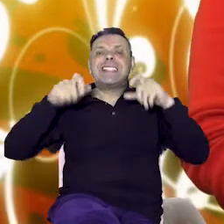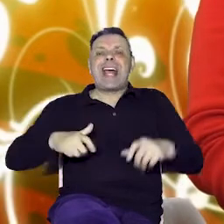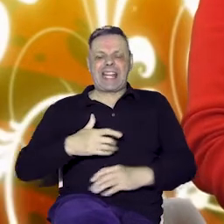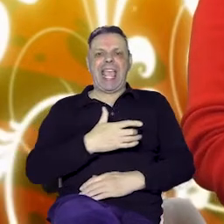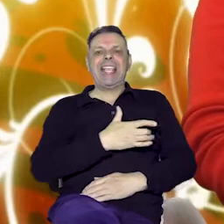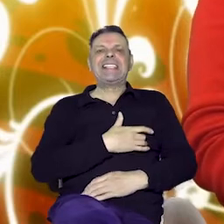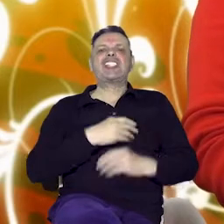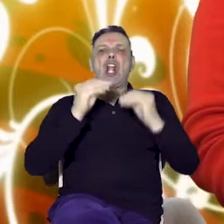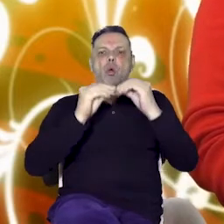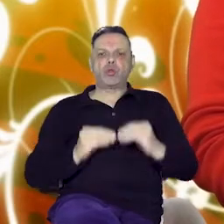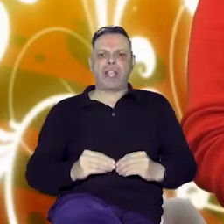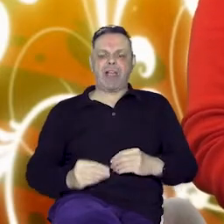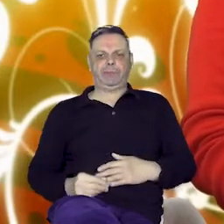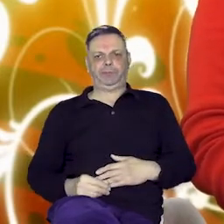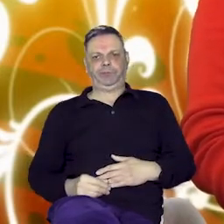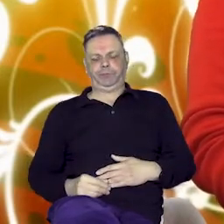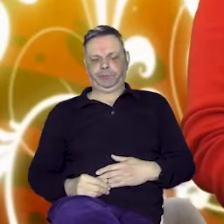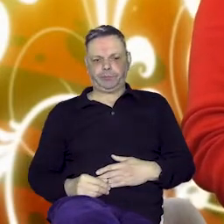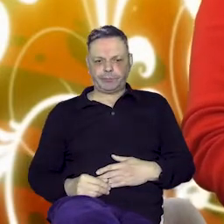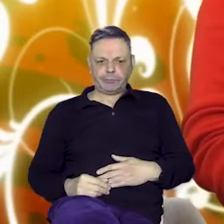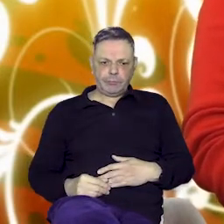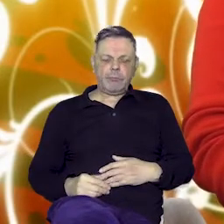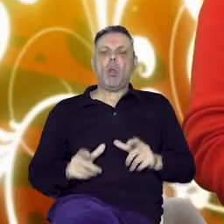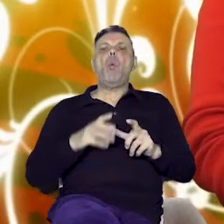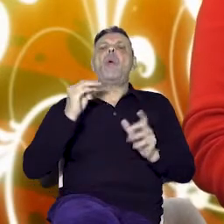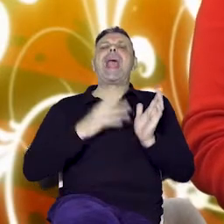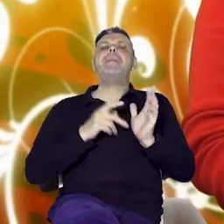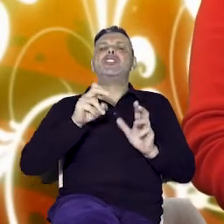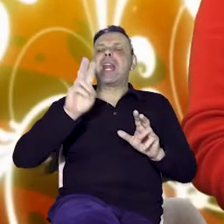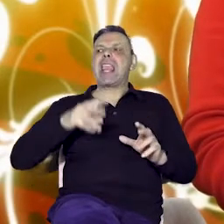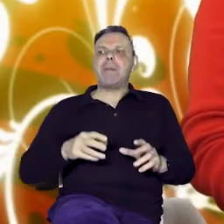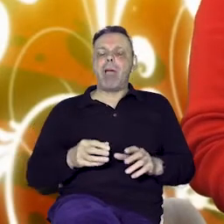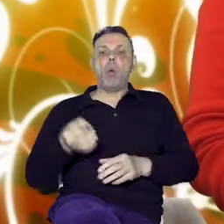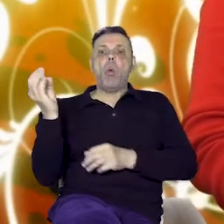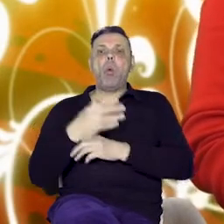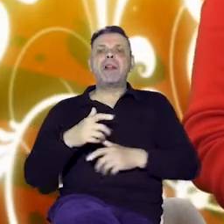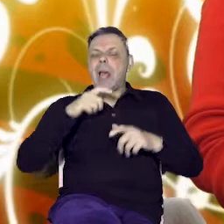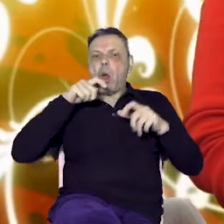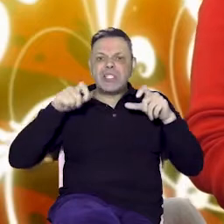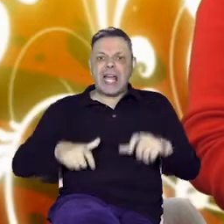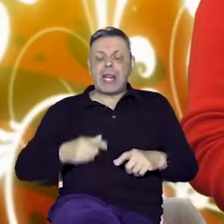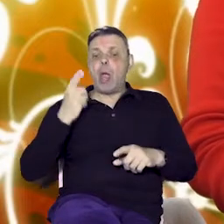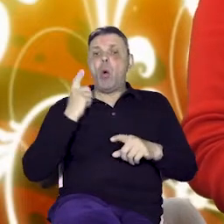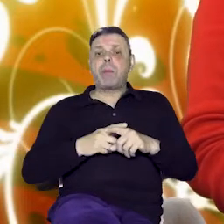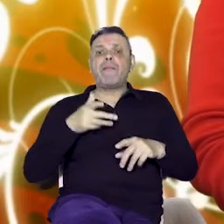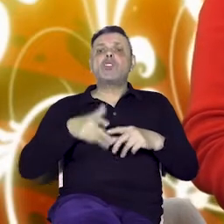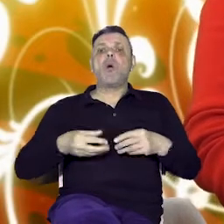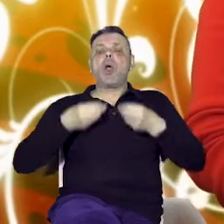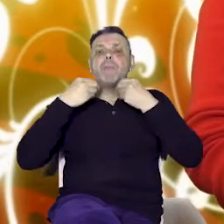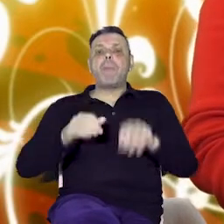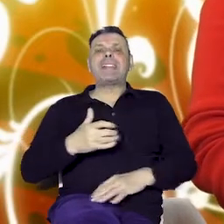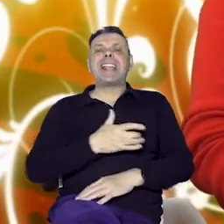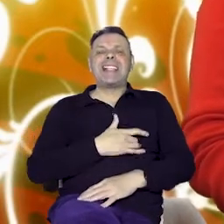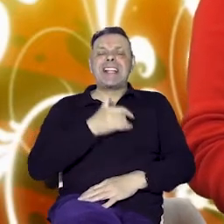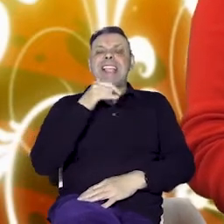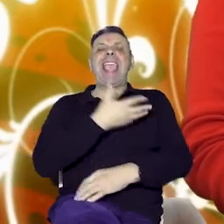kardiovaskularnog sustava. Dakle, vam u stvari uremičari imaju ubrzano starenje upravo zbog propadanja srca i krvnih žila.